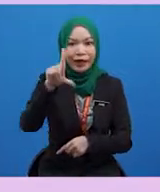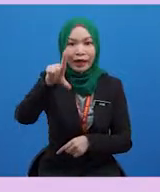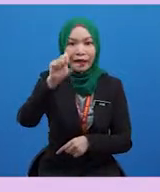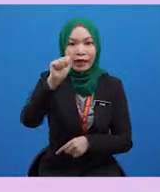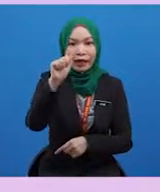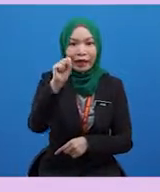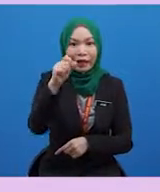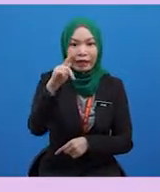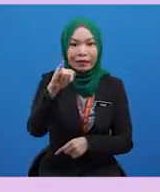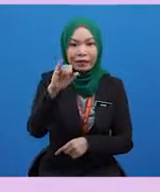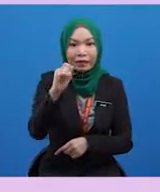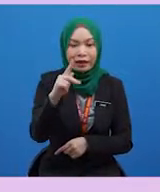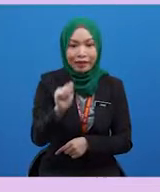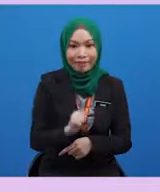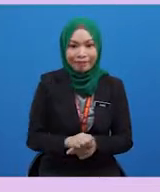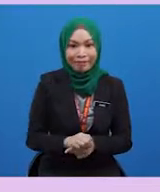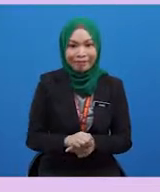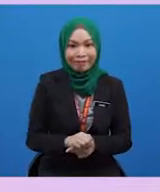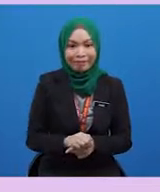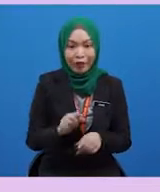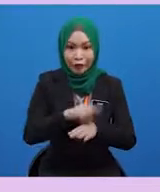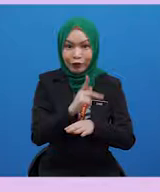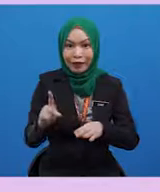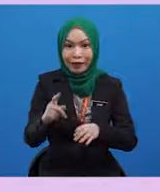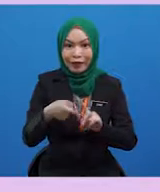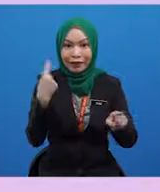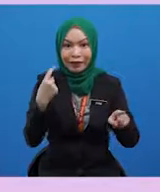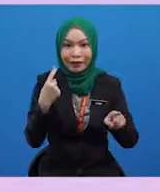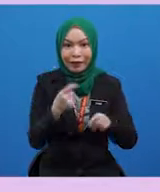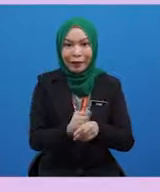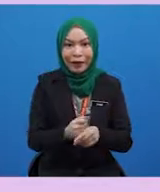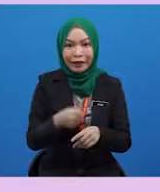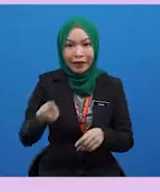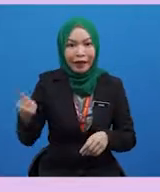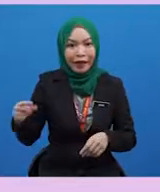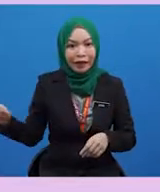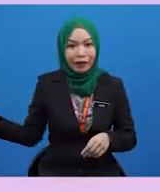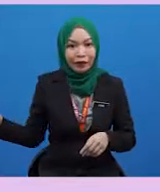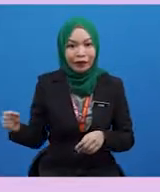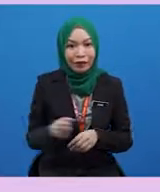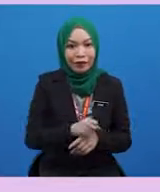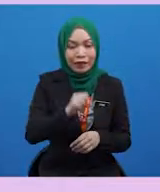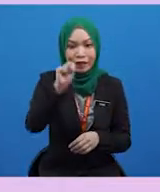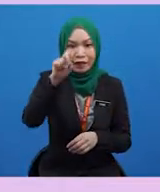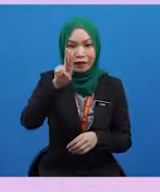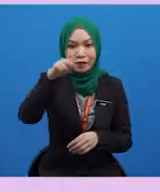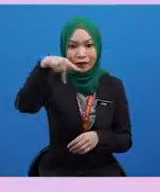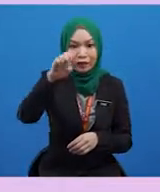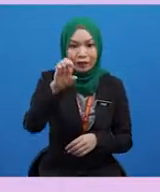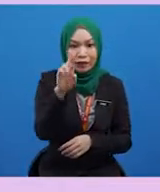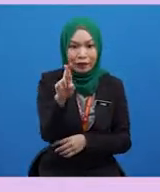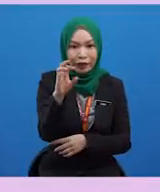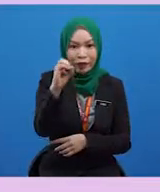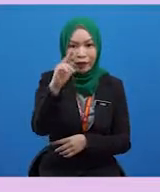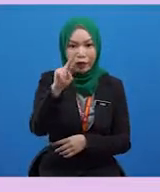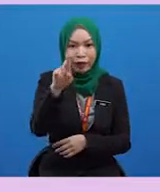lihat daripada pertama penggunaan superordinat alat tulis yang menggantikan pen, pensel, kertas dan